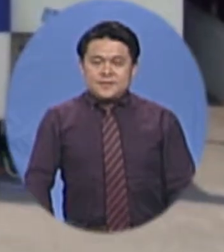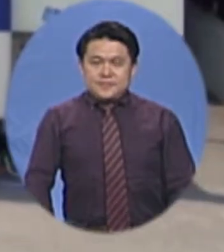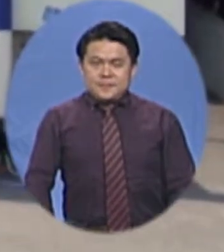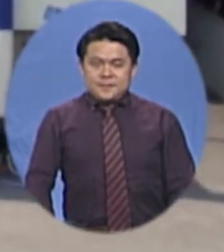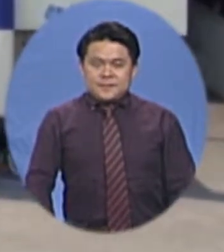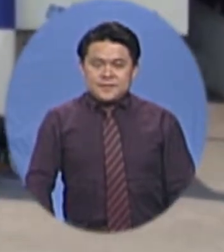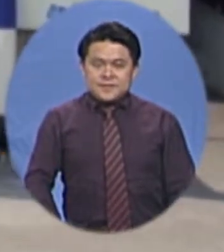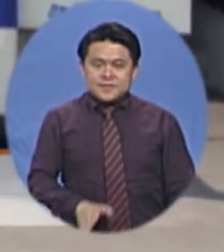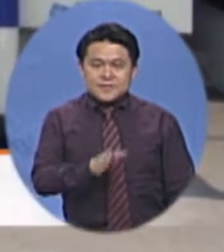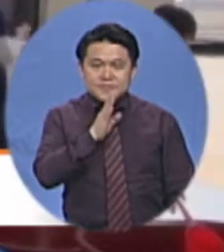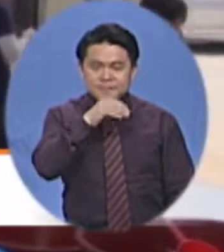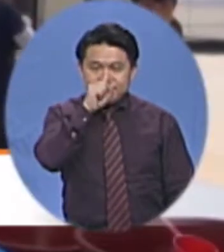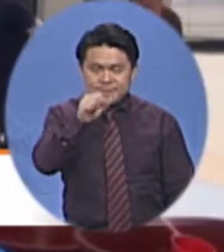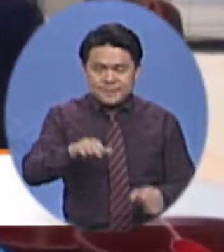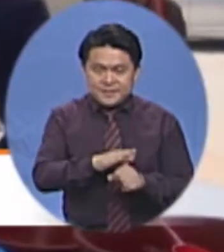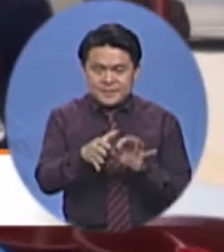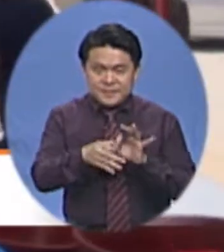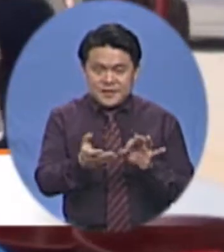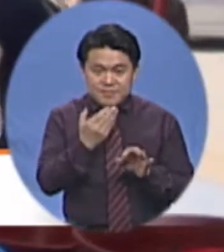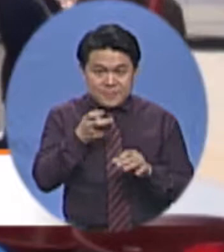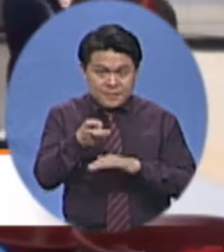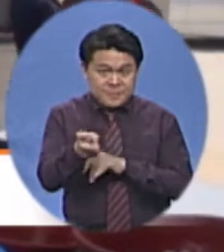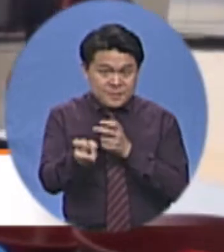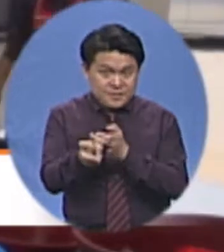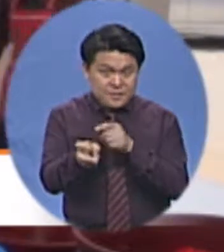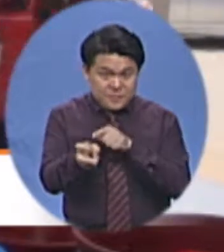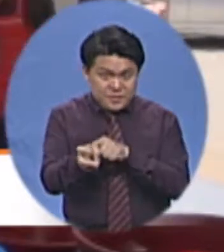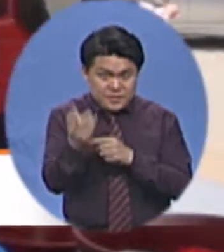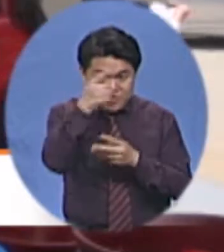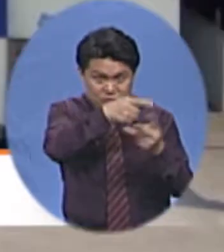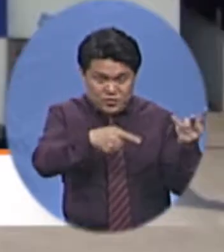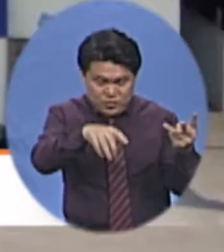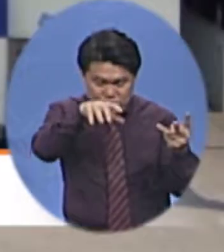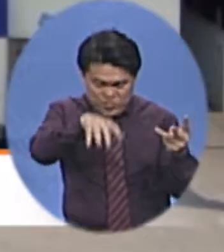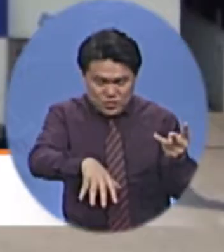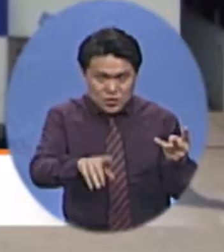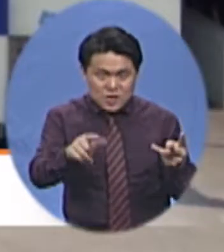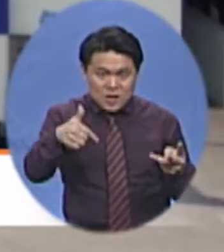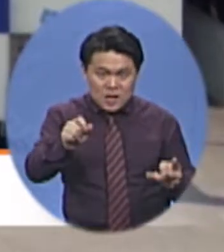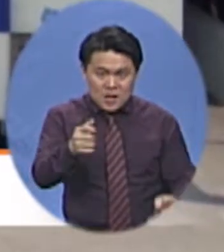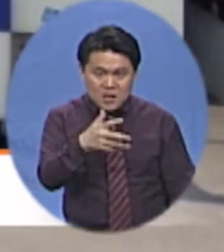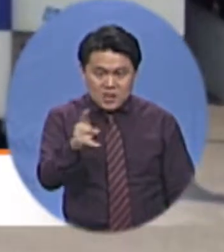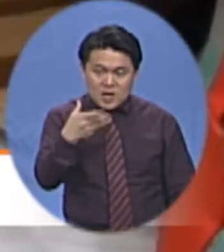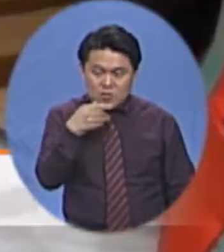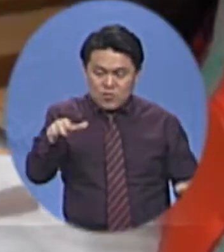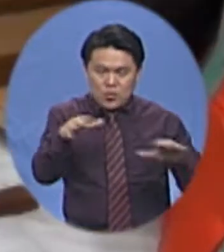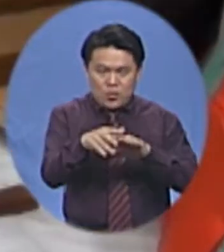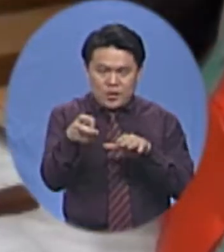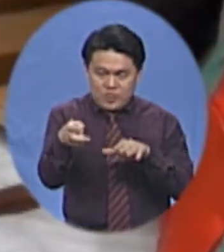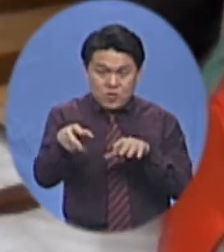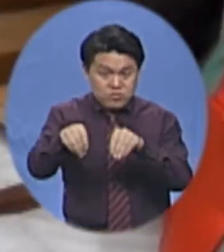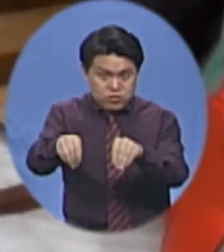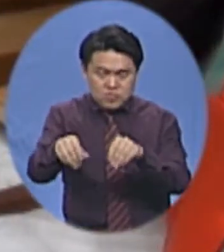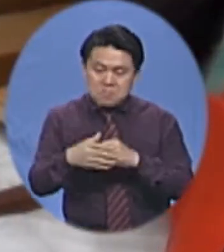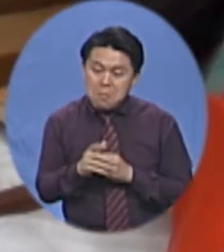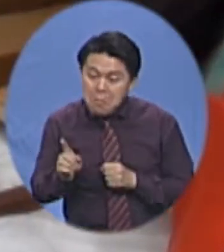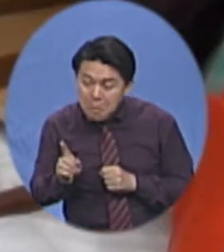참 좋은 사랑의 밥차라는 이름을 단 트럭 한 대가 청주에 위치한 강내 복지회관 앞에 멈춰서